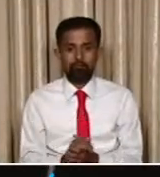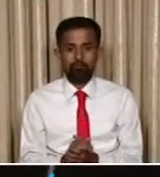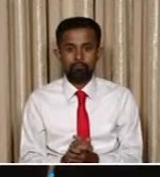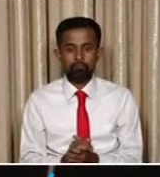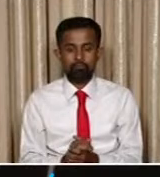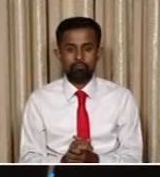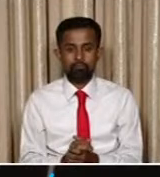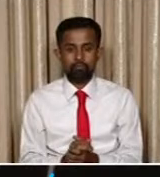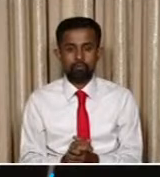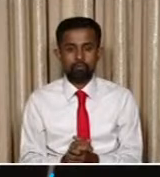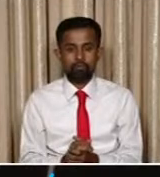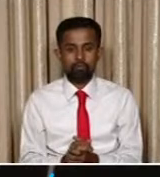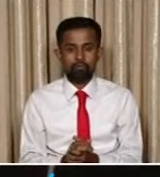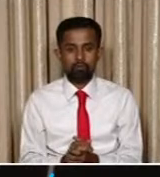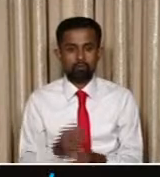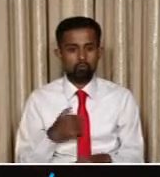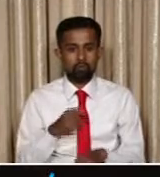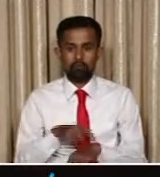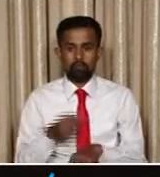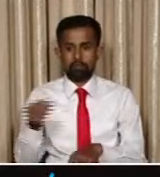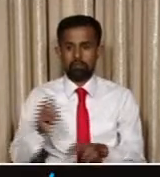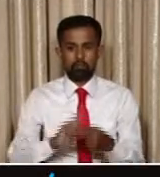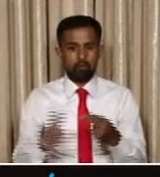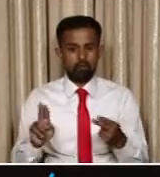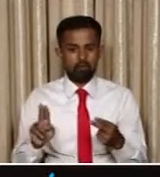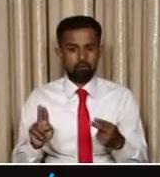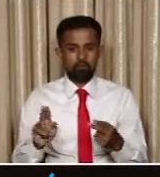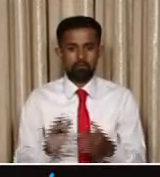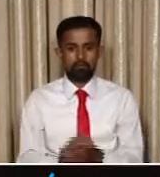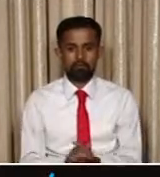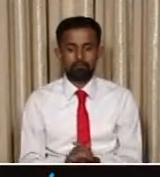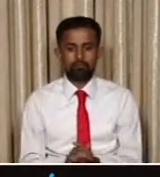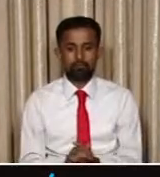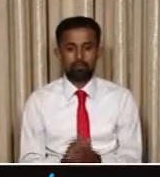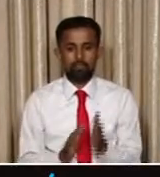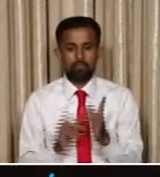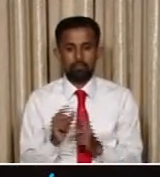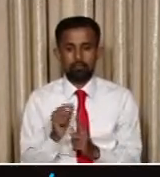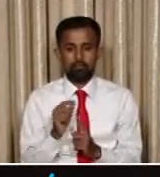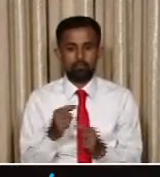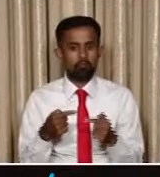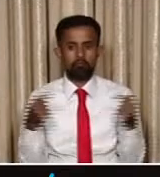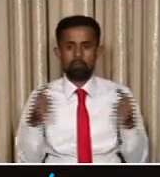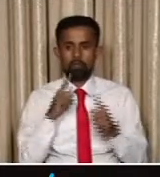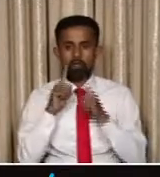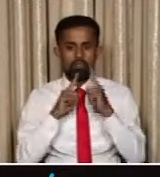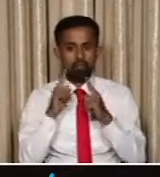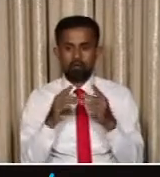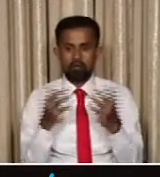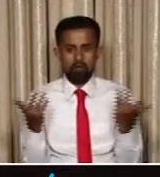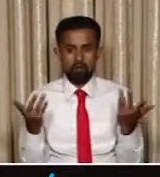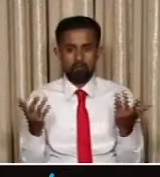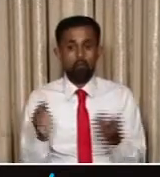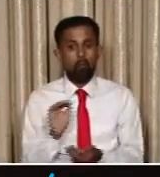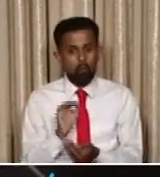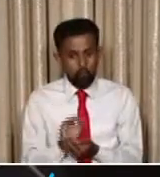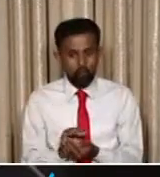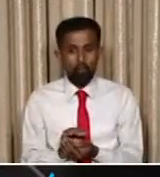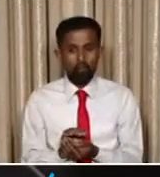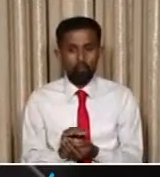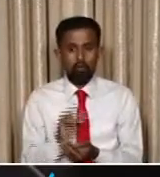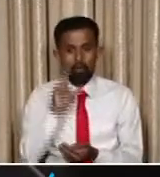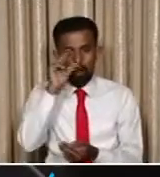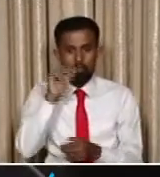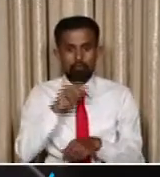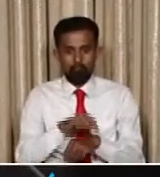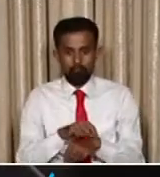ඔව් ගයන්ත මන්තුම මගේ කාලය දෙන්න එපා එමෙතුමි මම ඒකට විරුද්ධව කතා කරේ නැහැ ඒවා තියෙන්න ඕන රාත්‍රී කාලේ